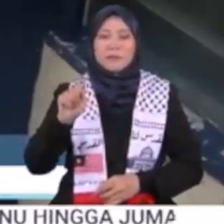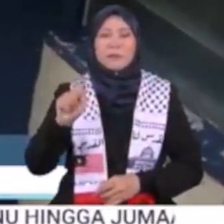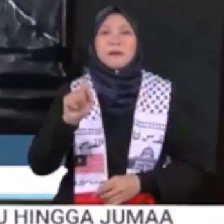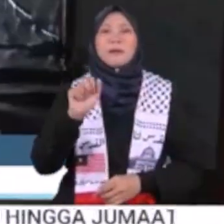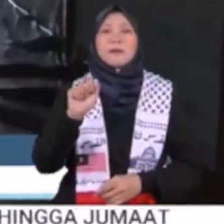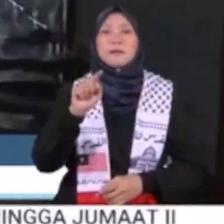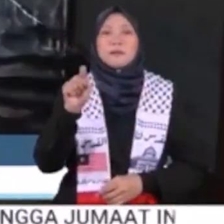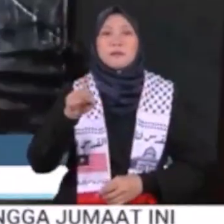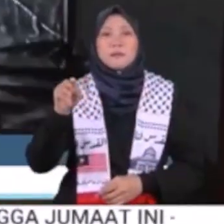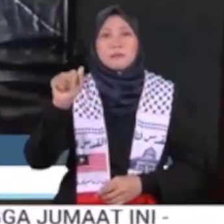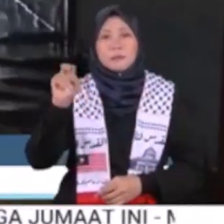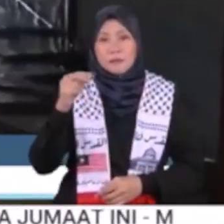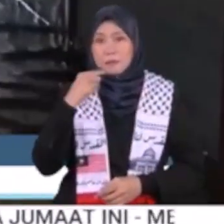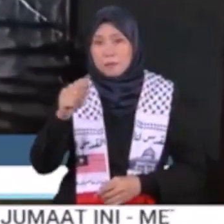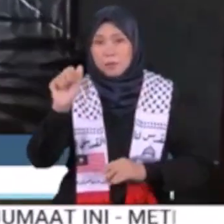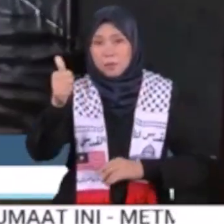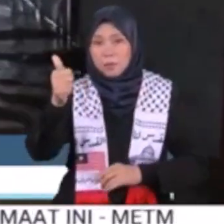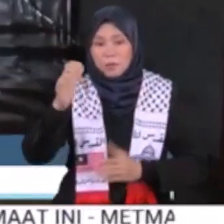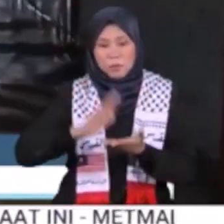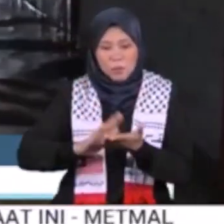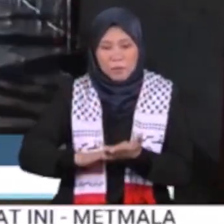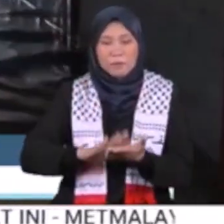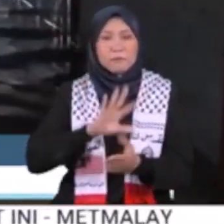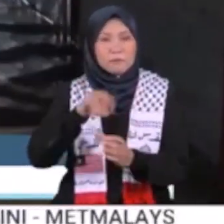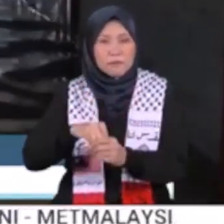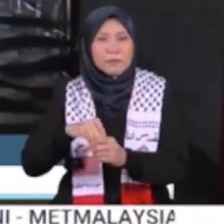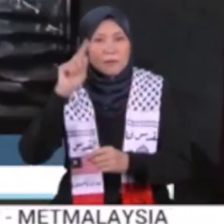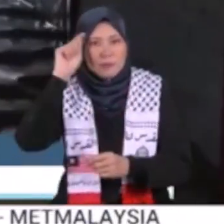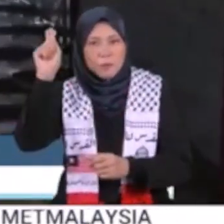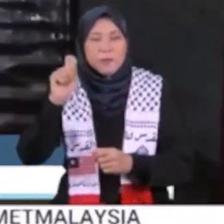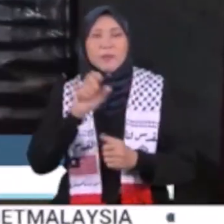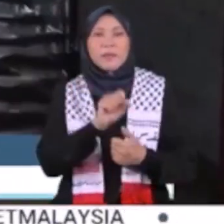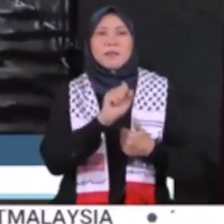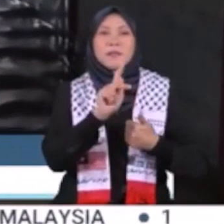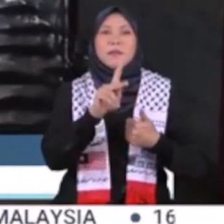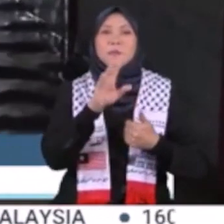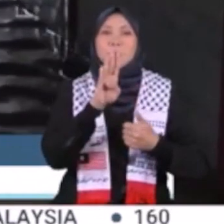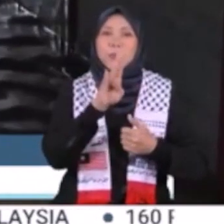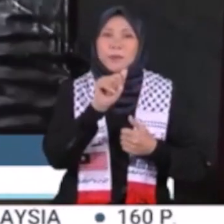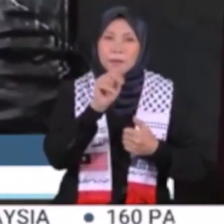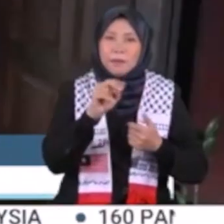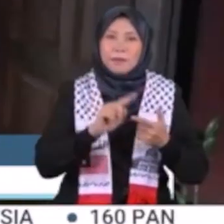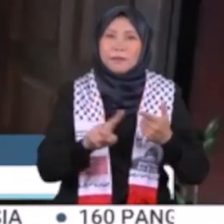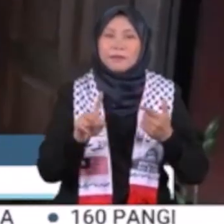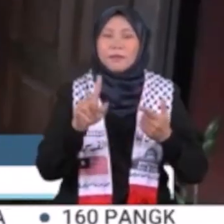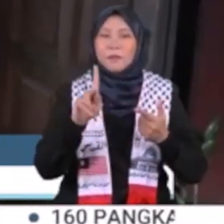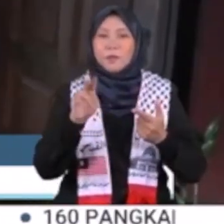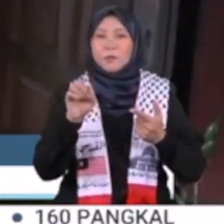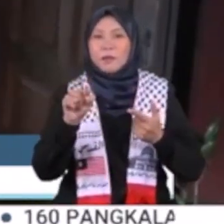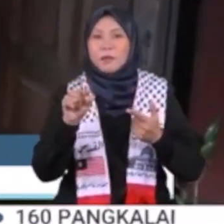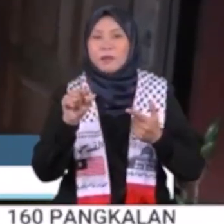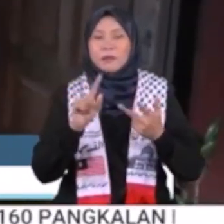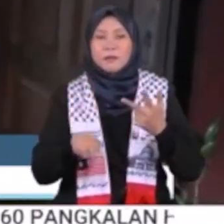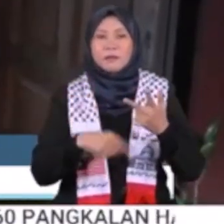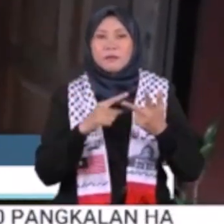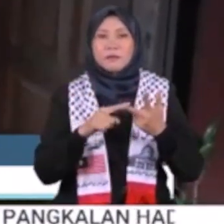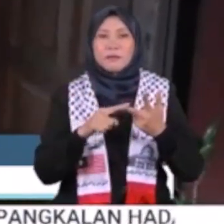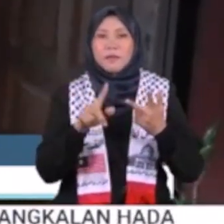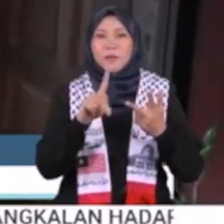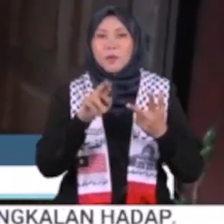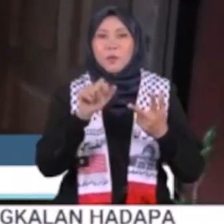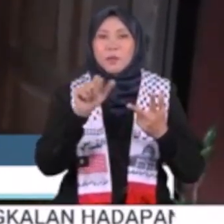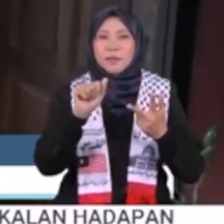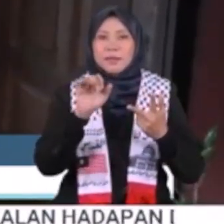Azman Osman, 10 buah sekolah yang terlibat di Kuala Terengganu ialah SK Sri Budiman, SK Kubang Ikan, SK Pusat Kuala